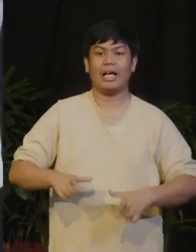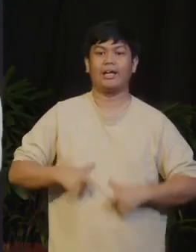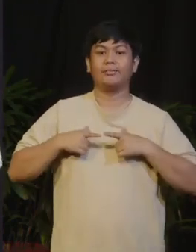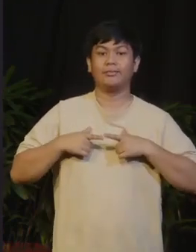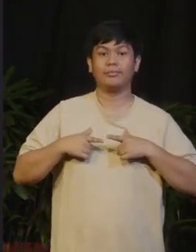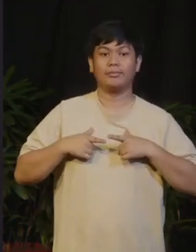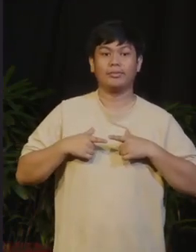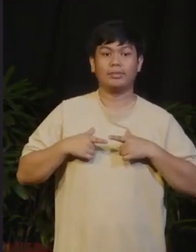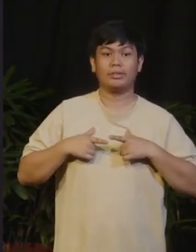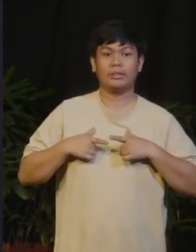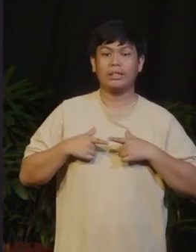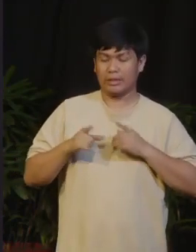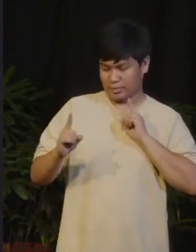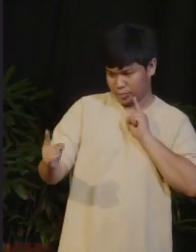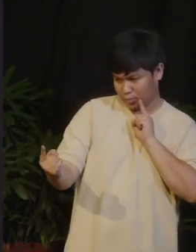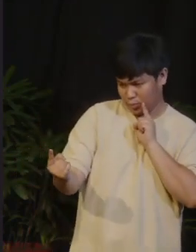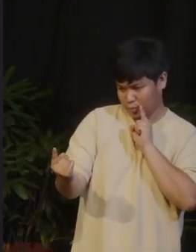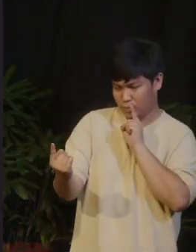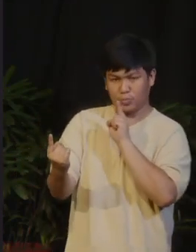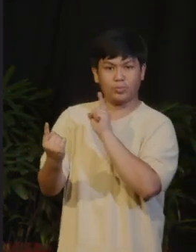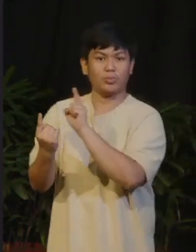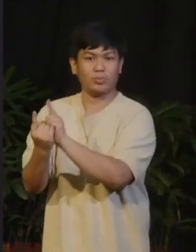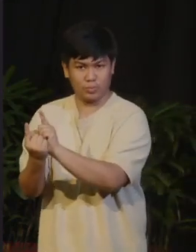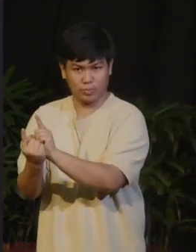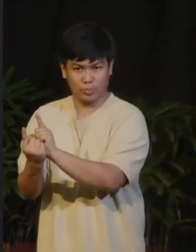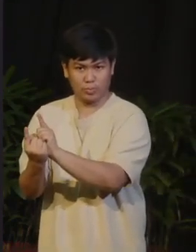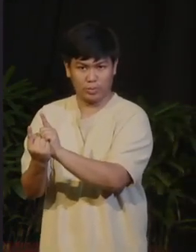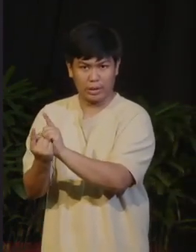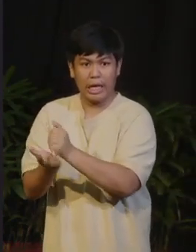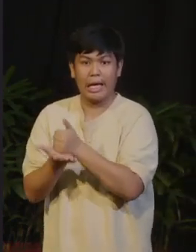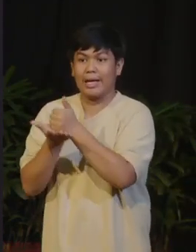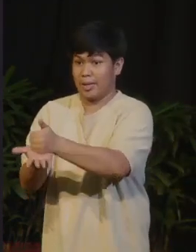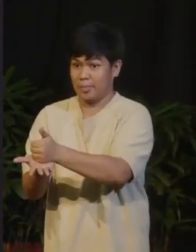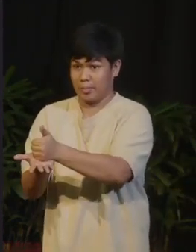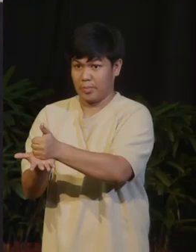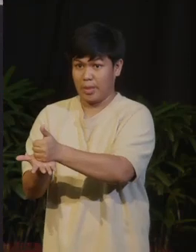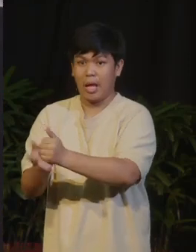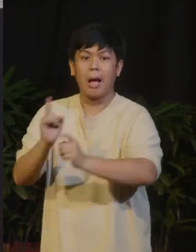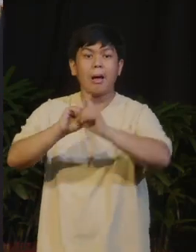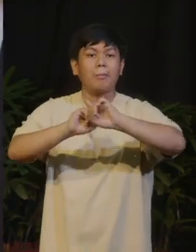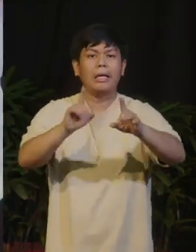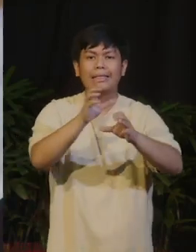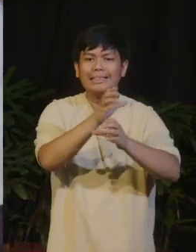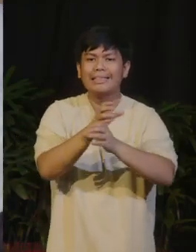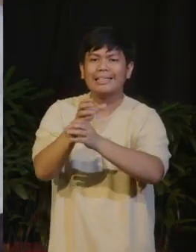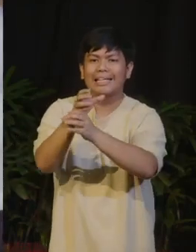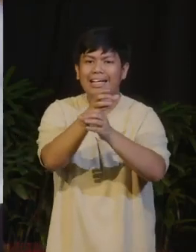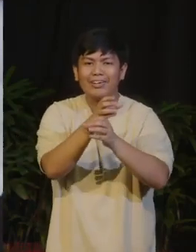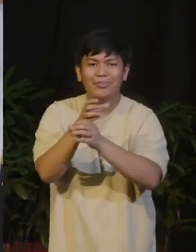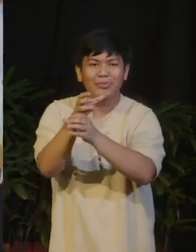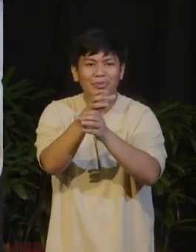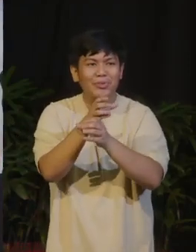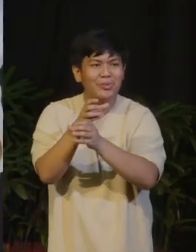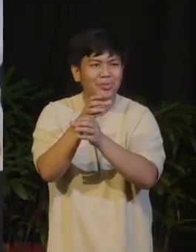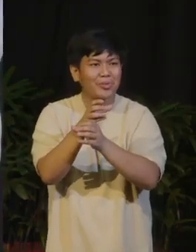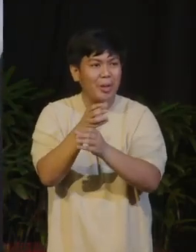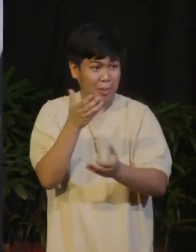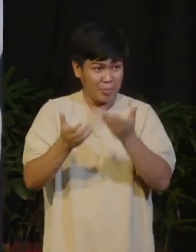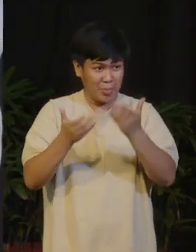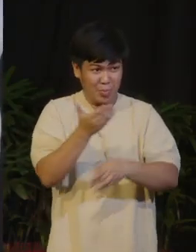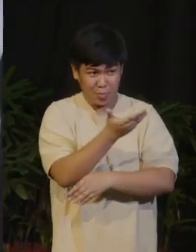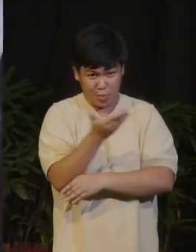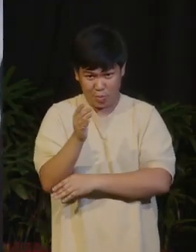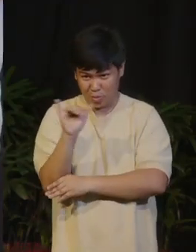should go to such a one. But be careful, sabi niya, no? Lest you be guilty of the same sin.